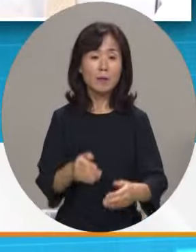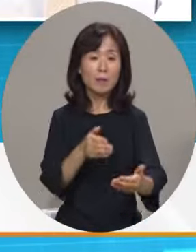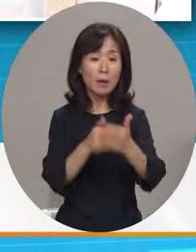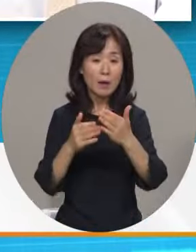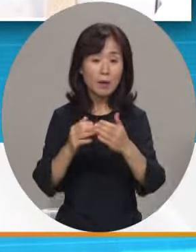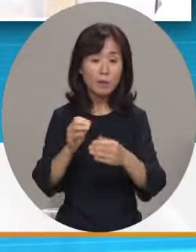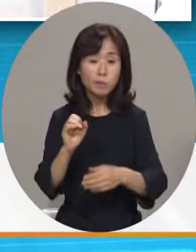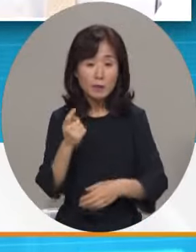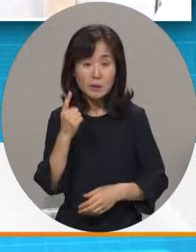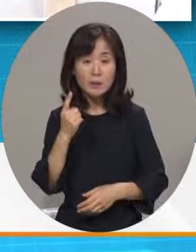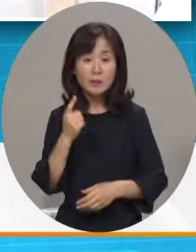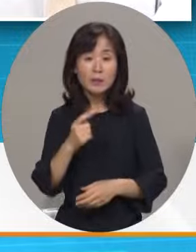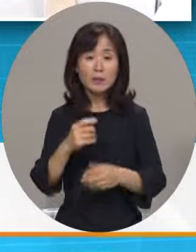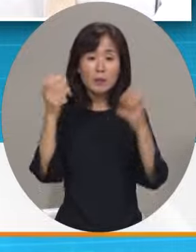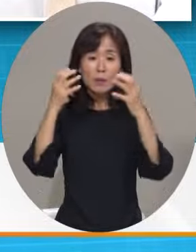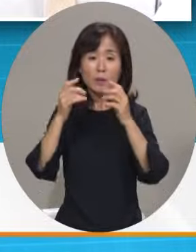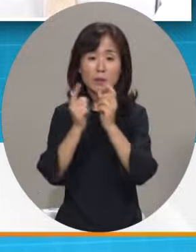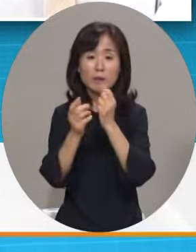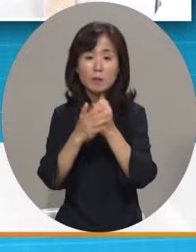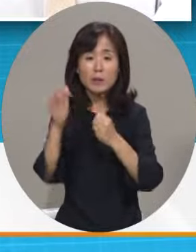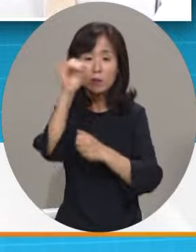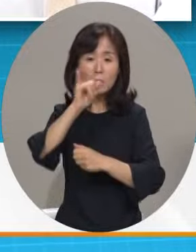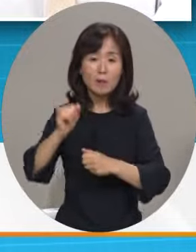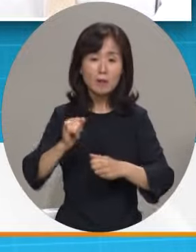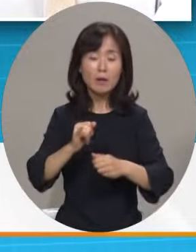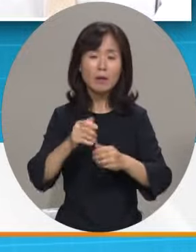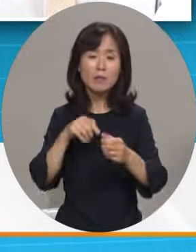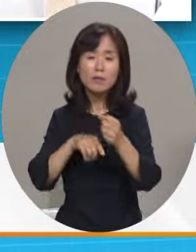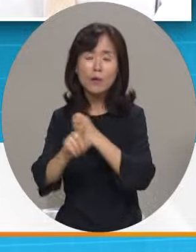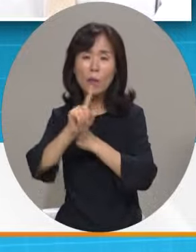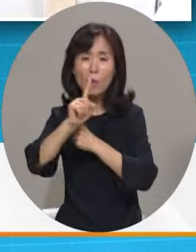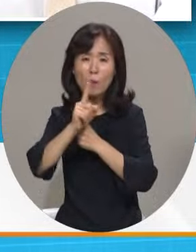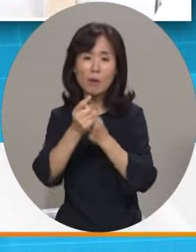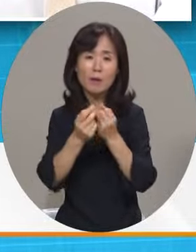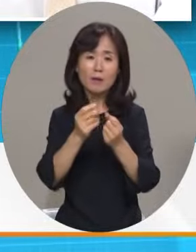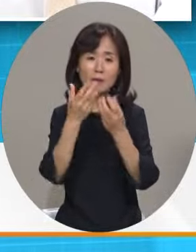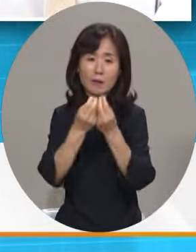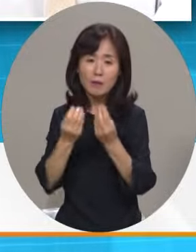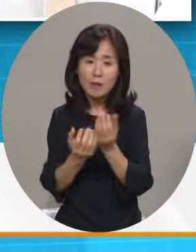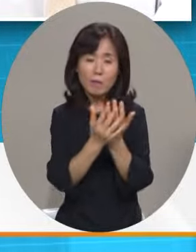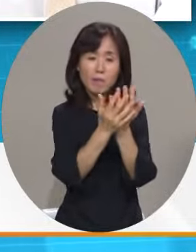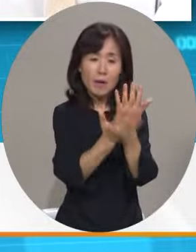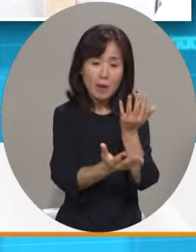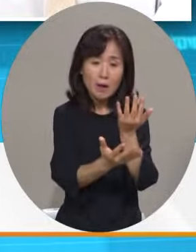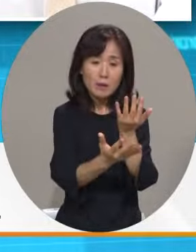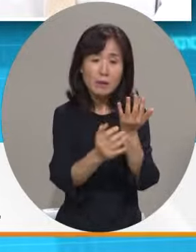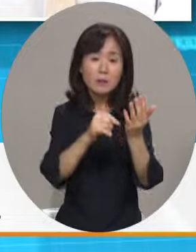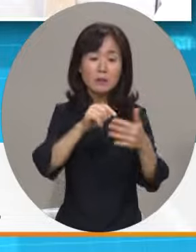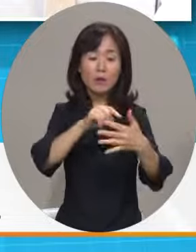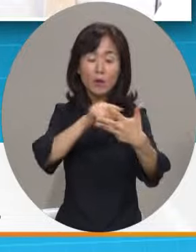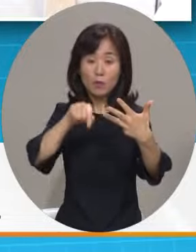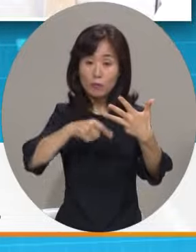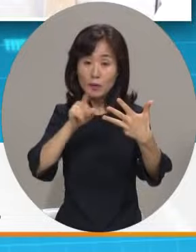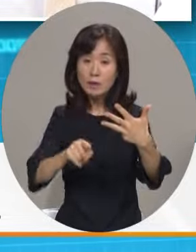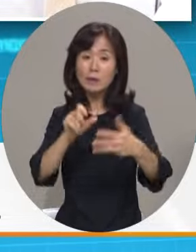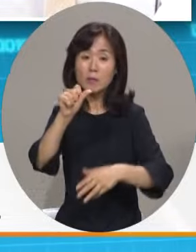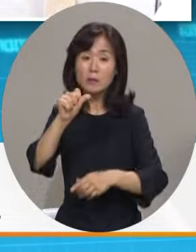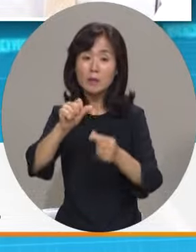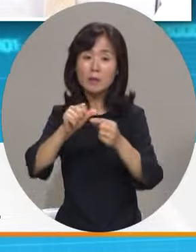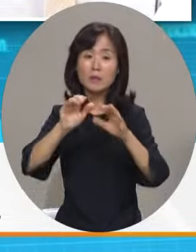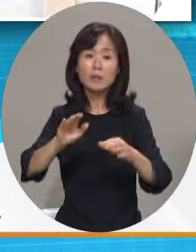전국에서 모두 사유를 달았거든요. 헌법소원 심판 청구서에 8개 사유 중에 5번째가 이번에 돌아가신 대전 선생님이세요. 사실 이거